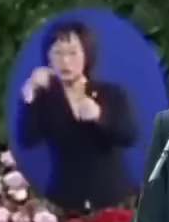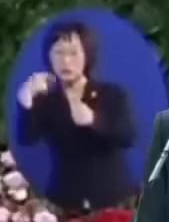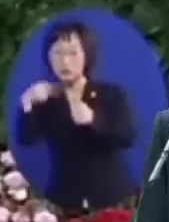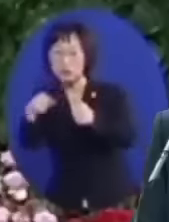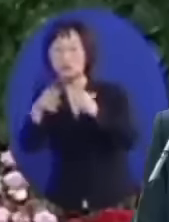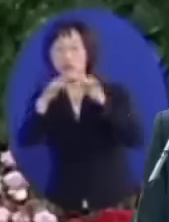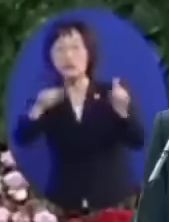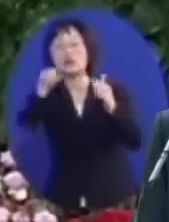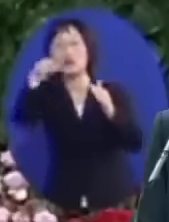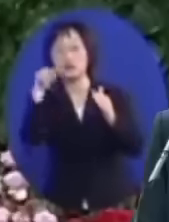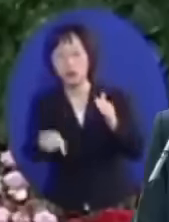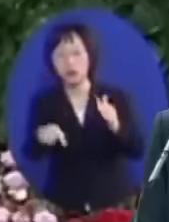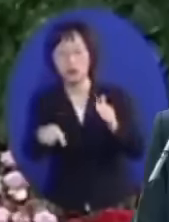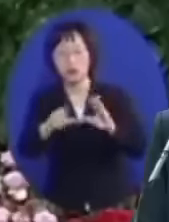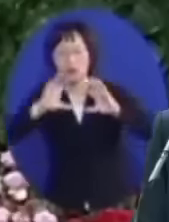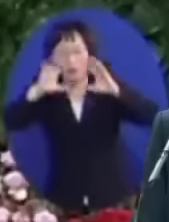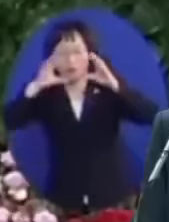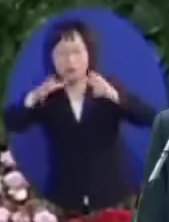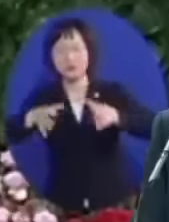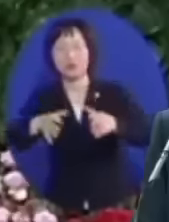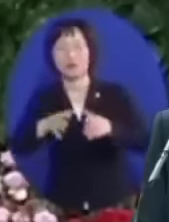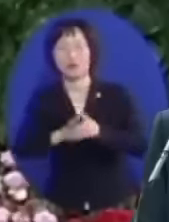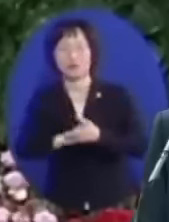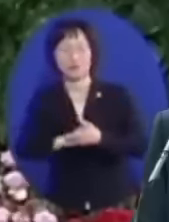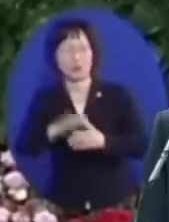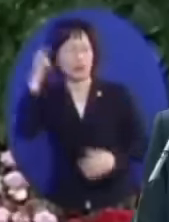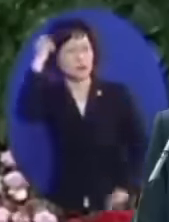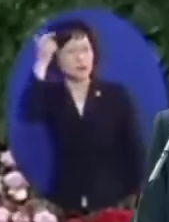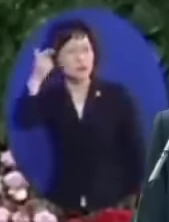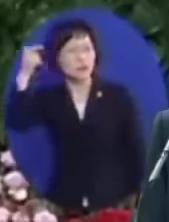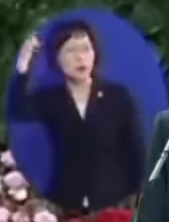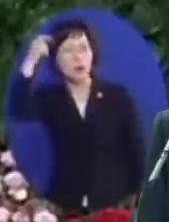중에 세계의 영적